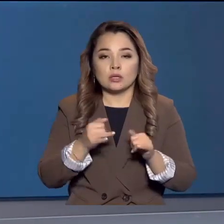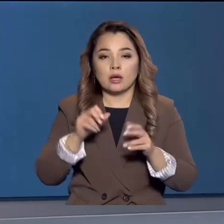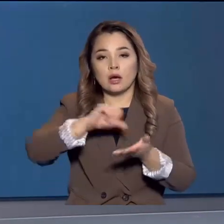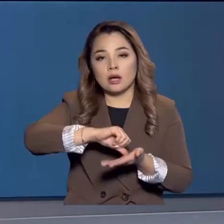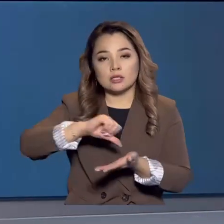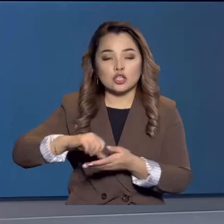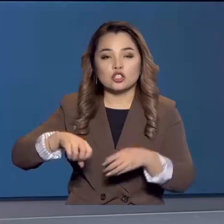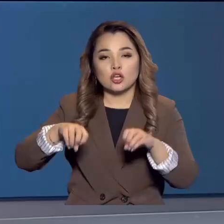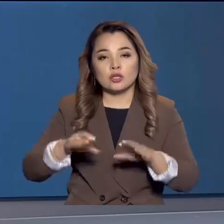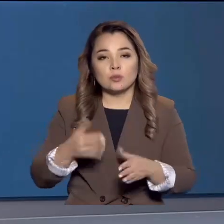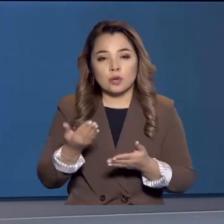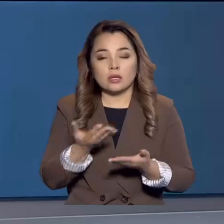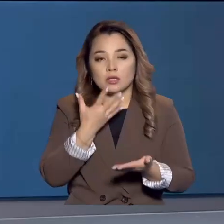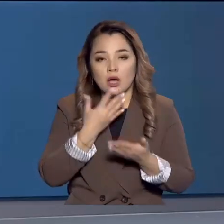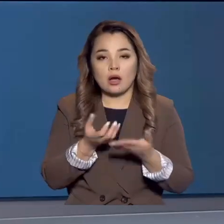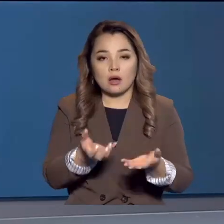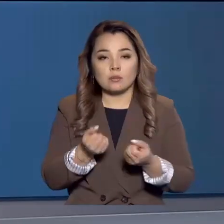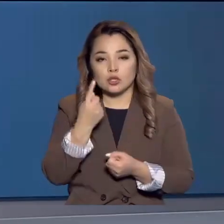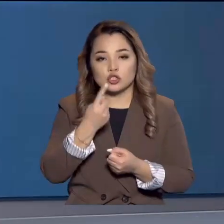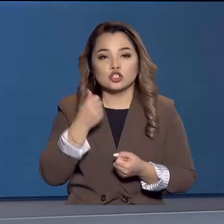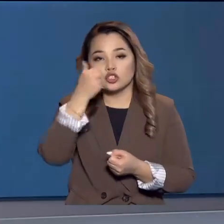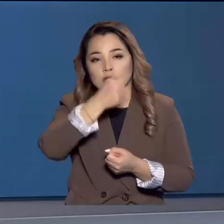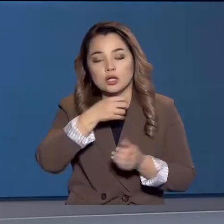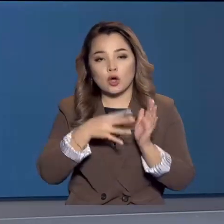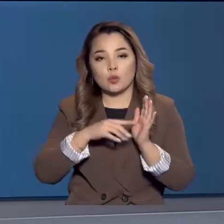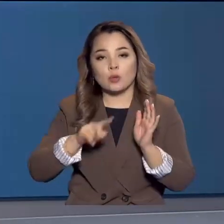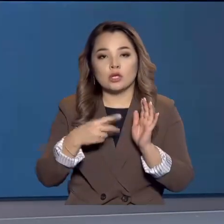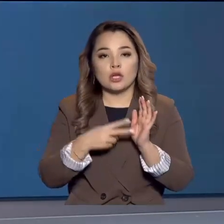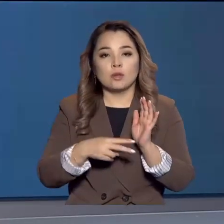шешім қабылдады. Сонымен жылдық ставка